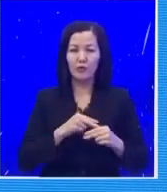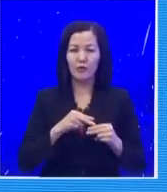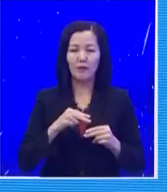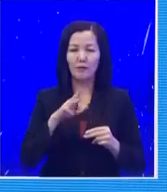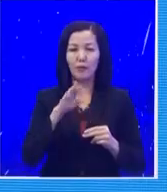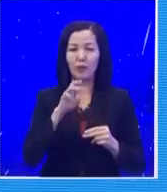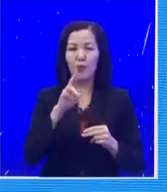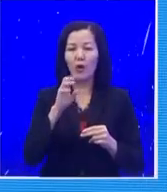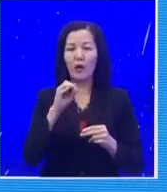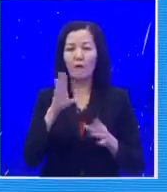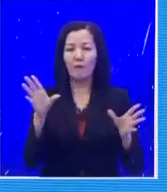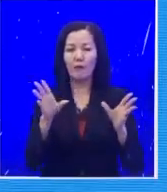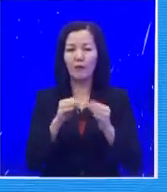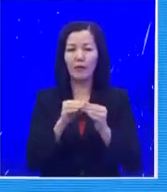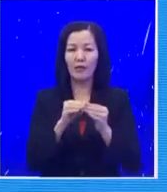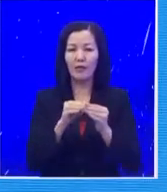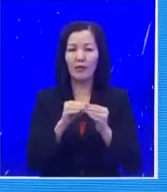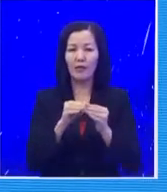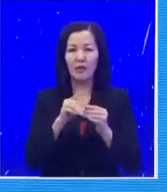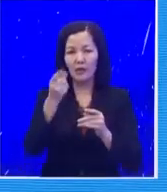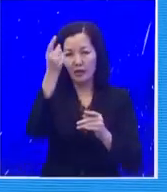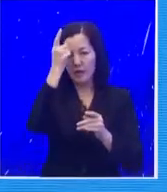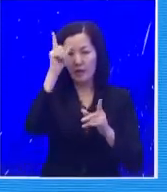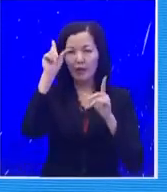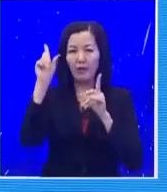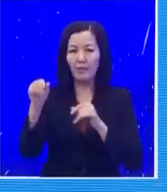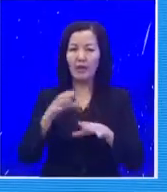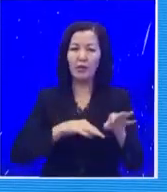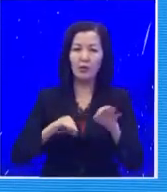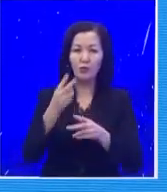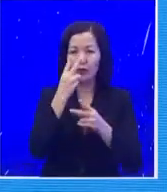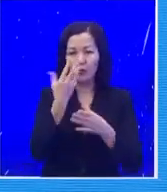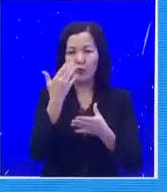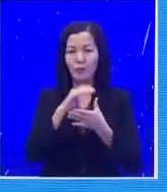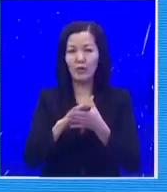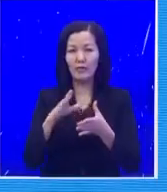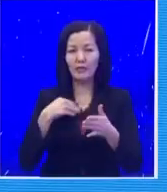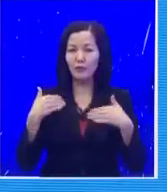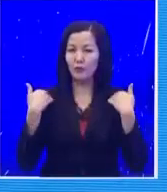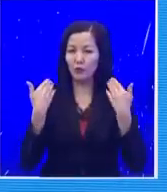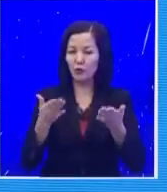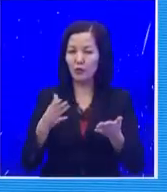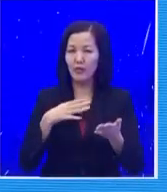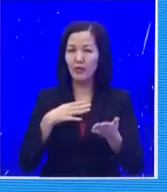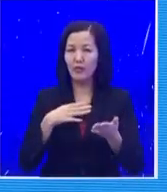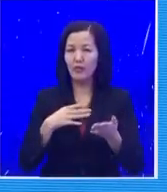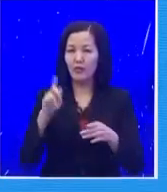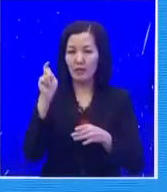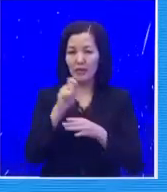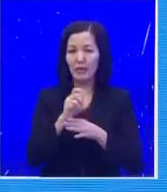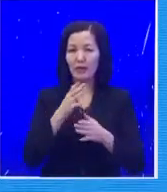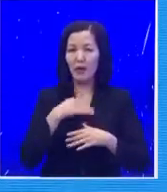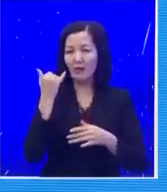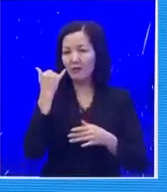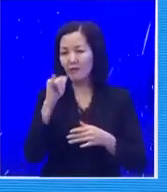Қасым Жомарт Кемелұлы Германияға барғанда сол жобаны көріп те, инвесторлар ұсынып та, содан келгеннен кейін маған